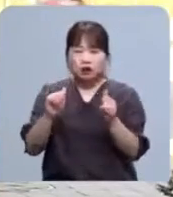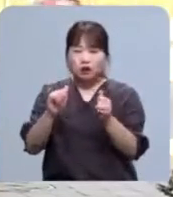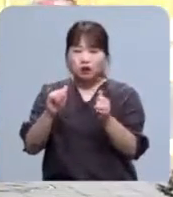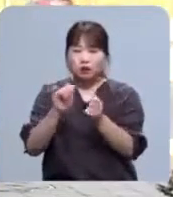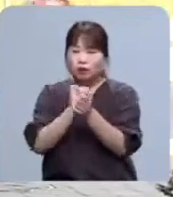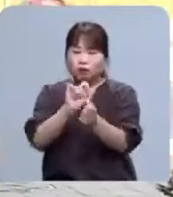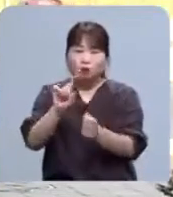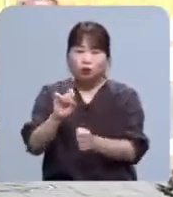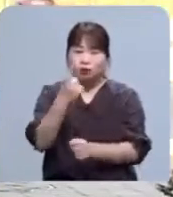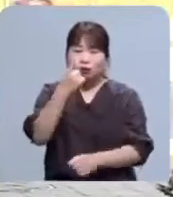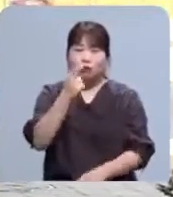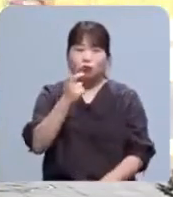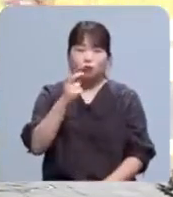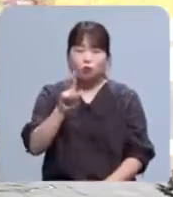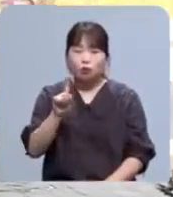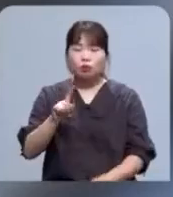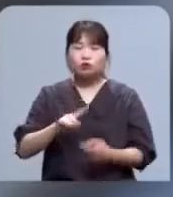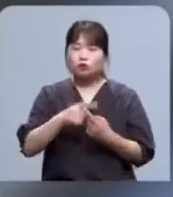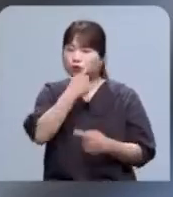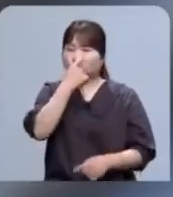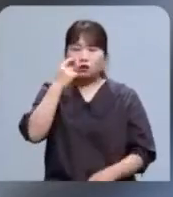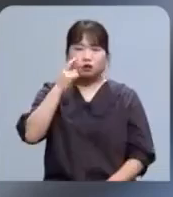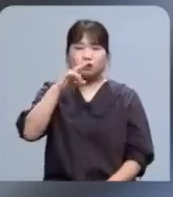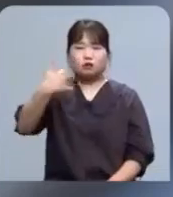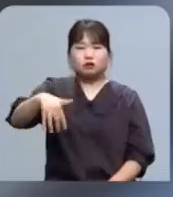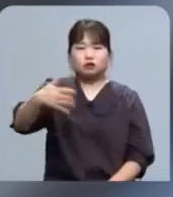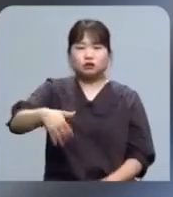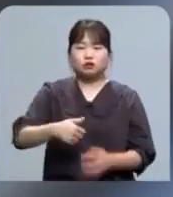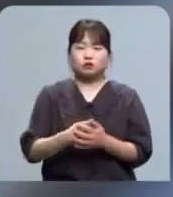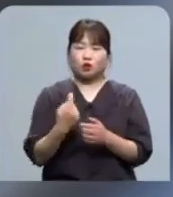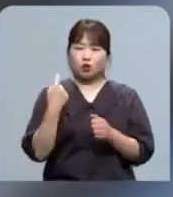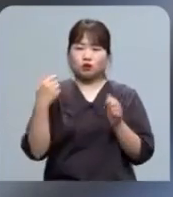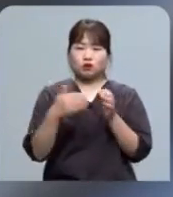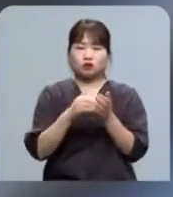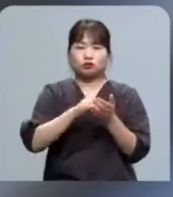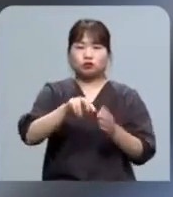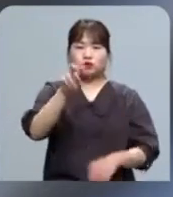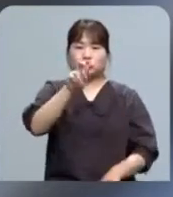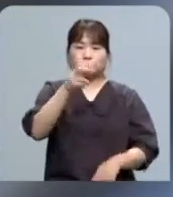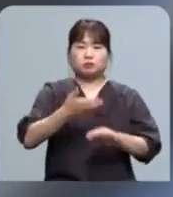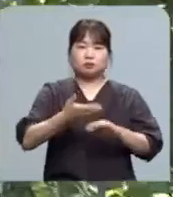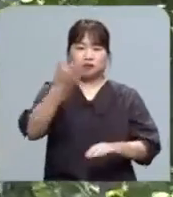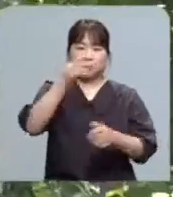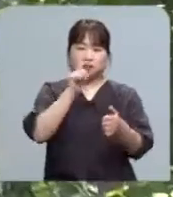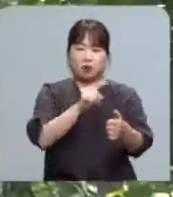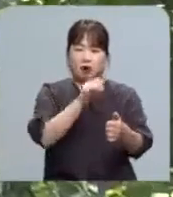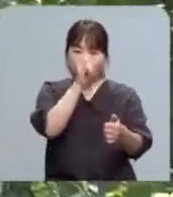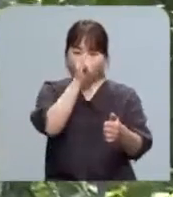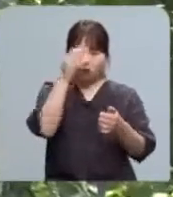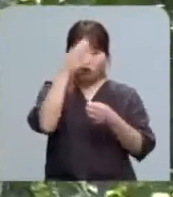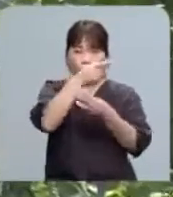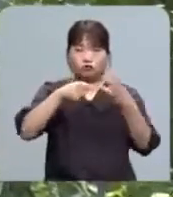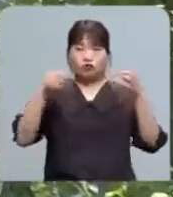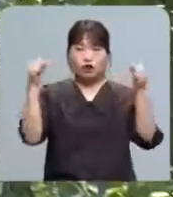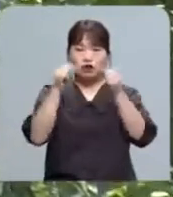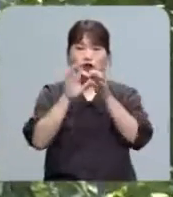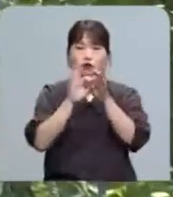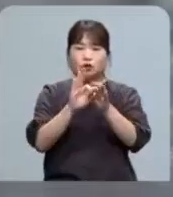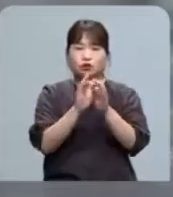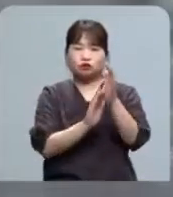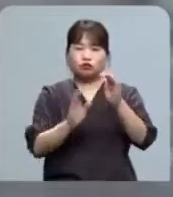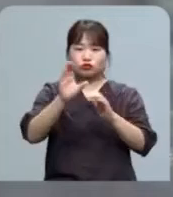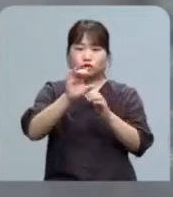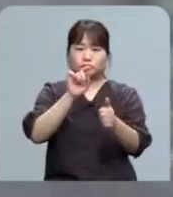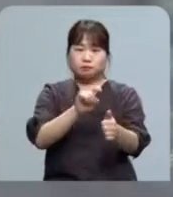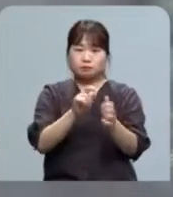됐는지는 확인되지 않고 있습니다 어제까지 20명이 넘는 확진 자가 나온 청주의 한 헬스장 관련 추가